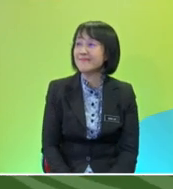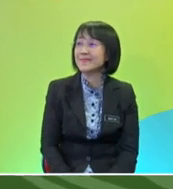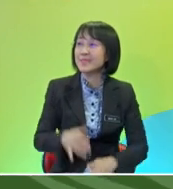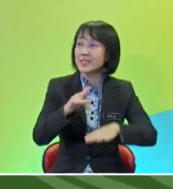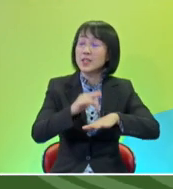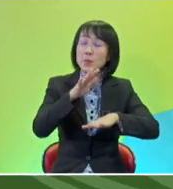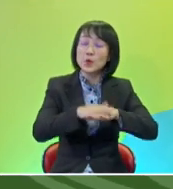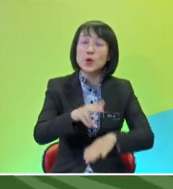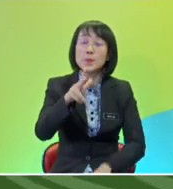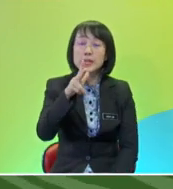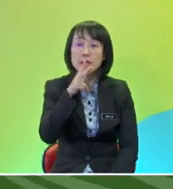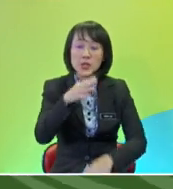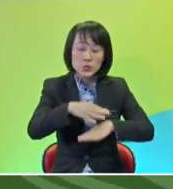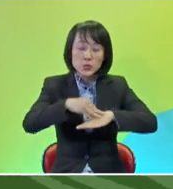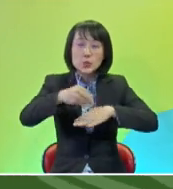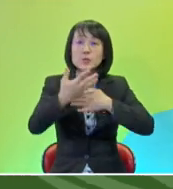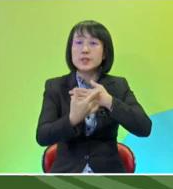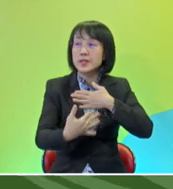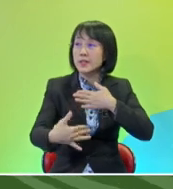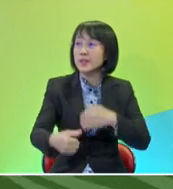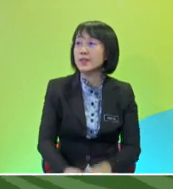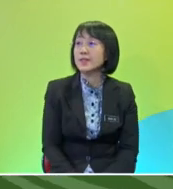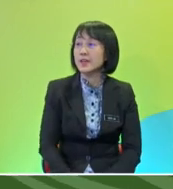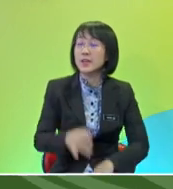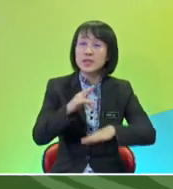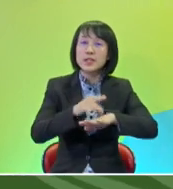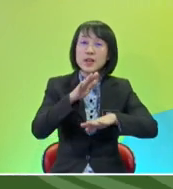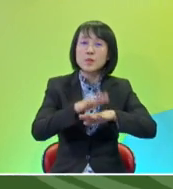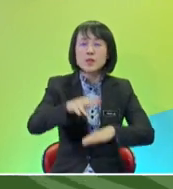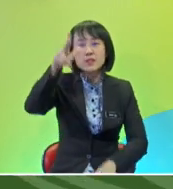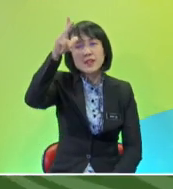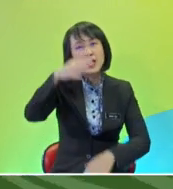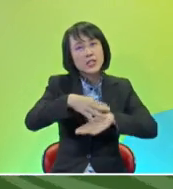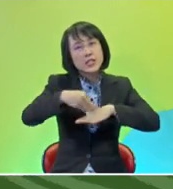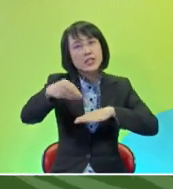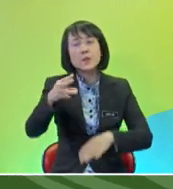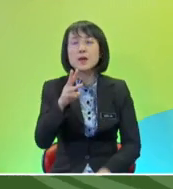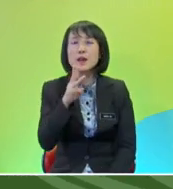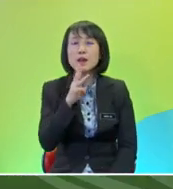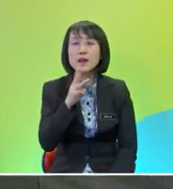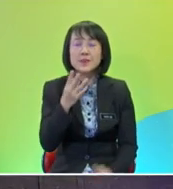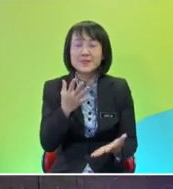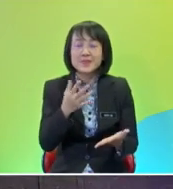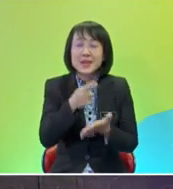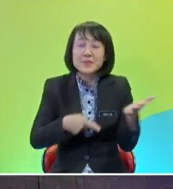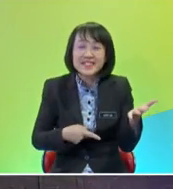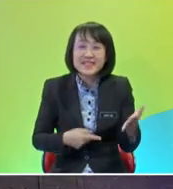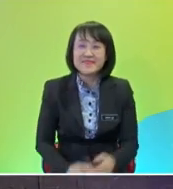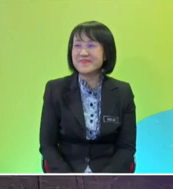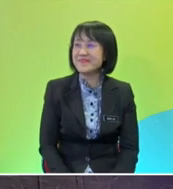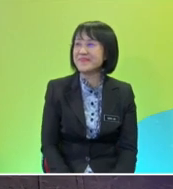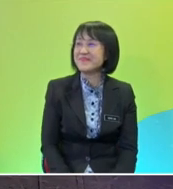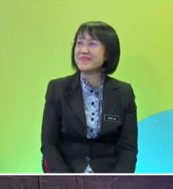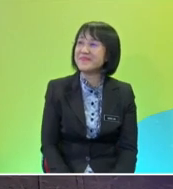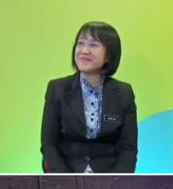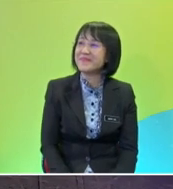hisap darah. Aha. Nyamuk jantan hisap apa? Ah, tak tahulah cikgu. Apakah dia punya peranan cikgu? Ah,